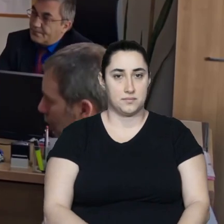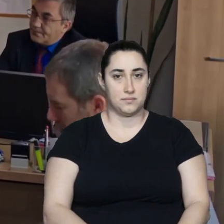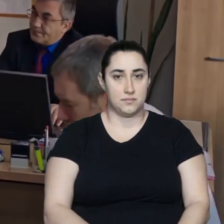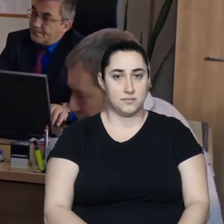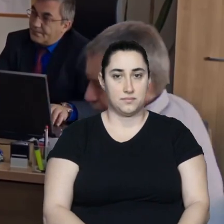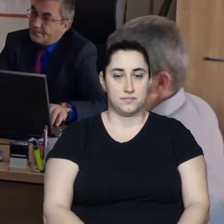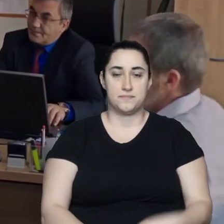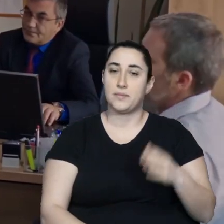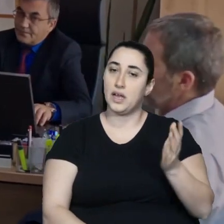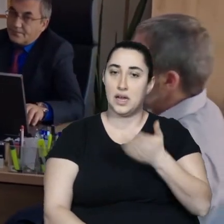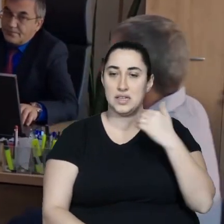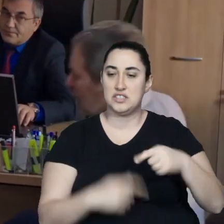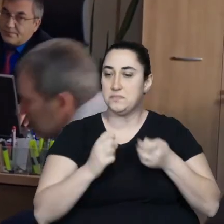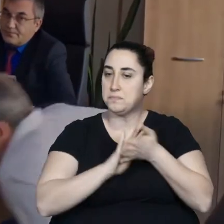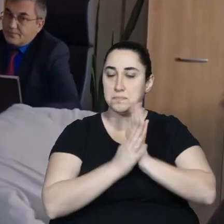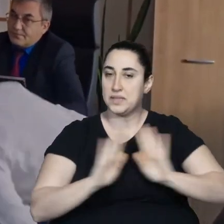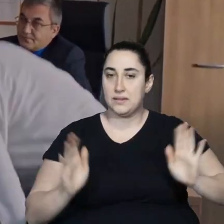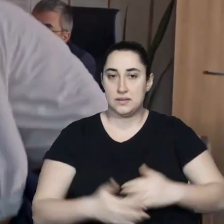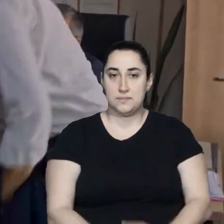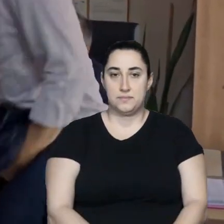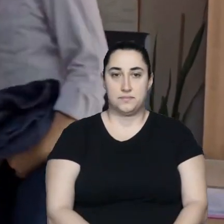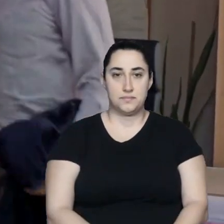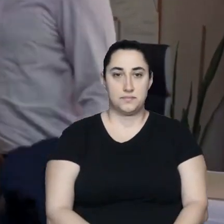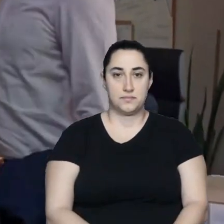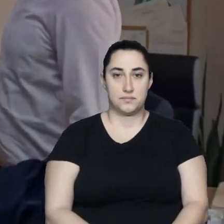bakışlar atıyor. Hadi. Burada işimiz bitti.